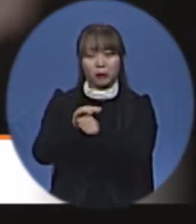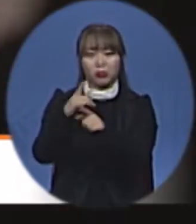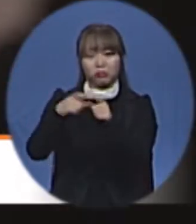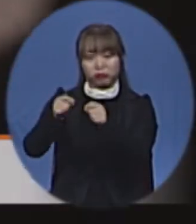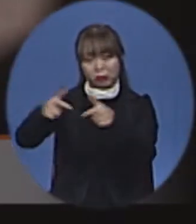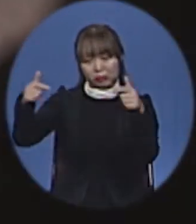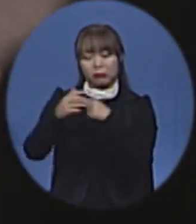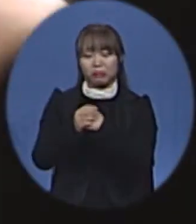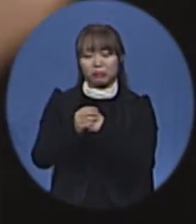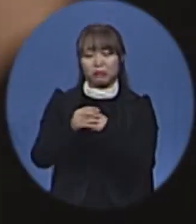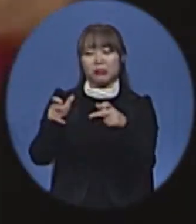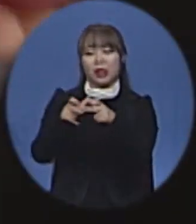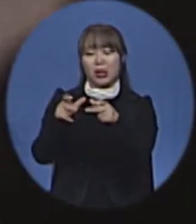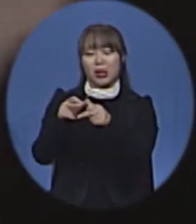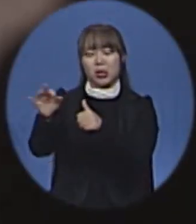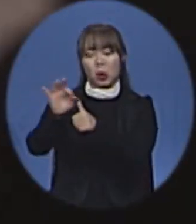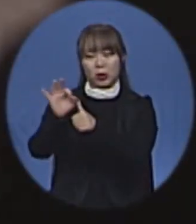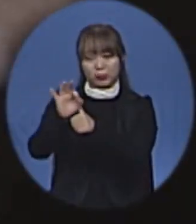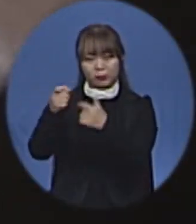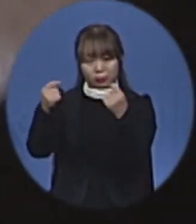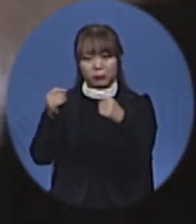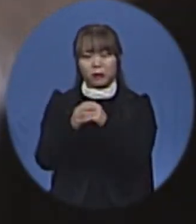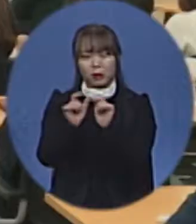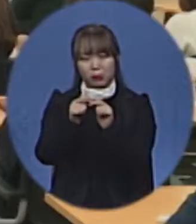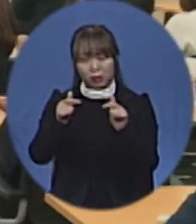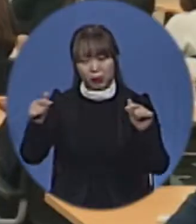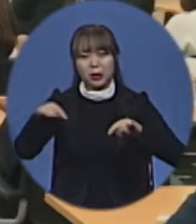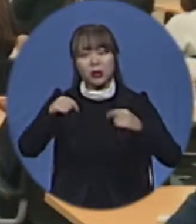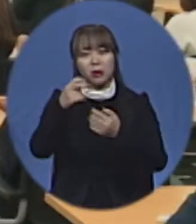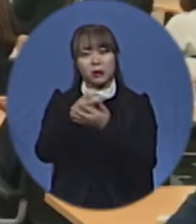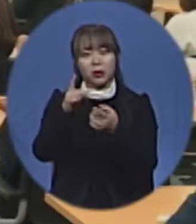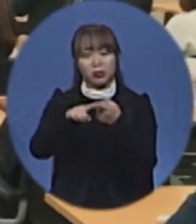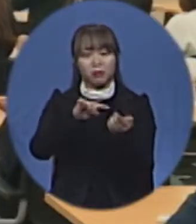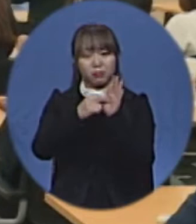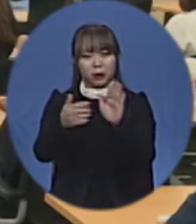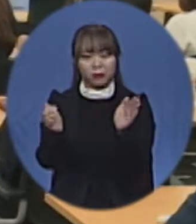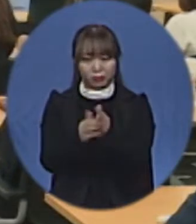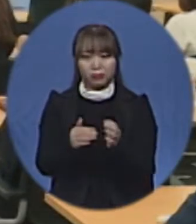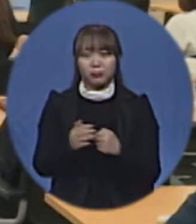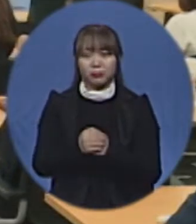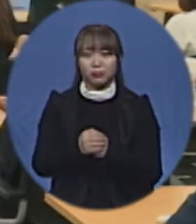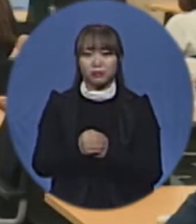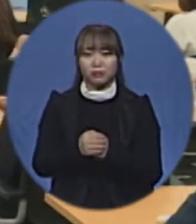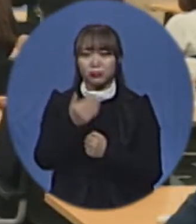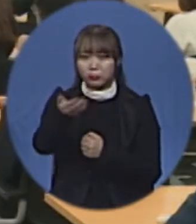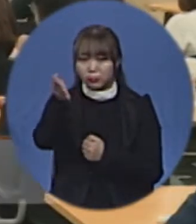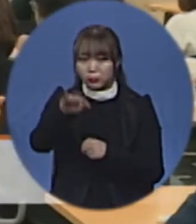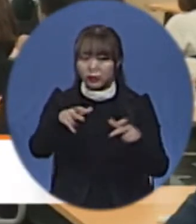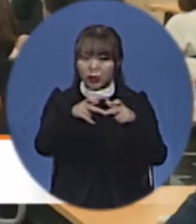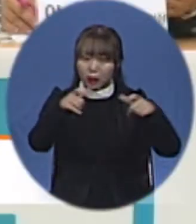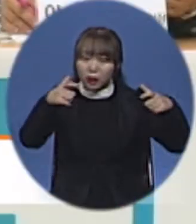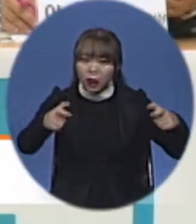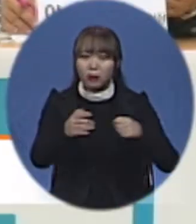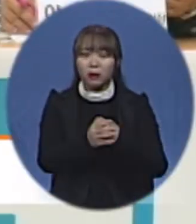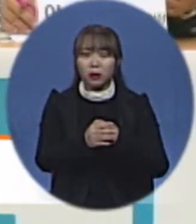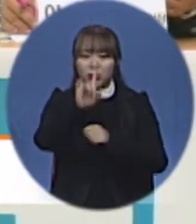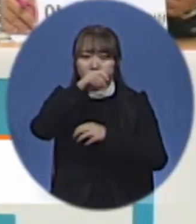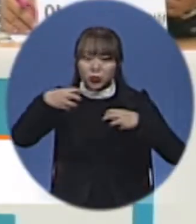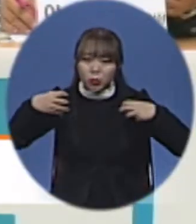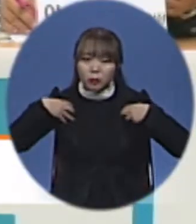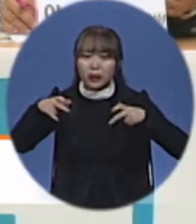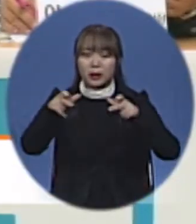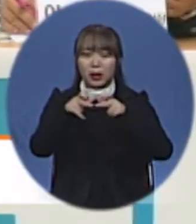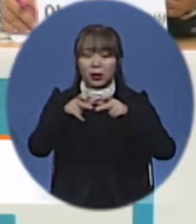증가, 장애인 연금 지급 등 다양한 정책을 내놨습니다. 그러나 장애계는 정부의